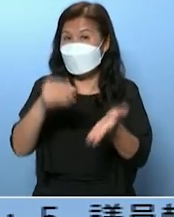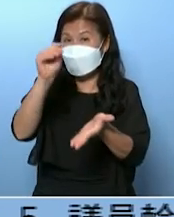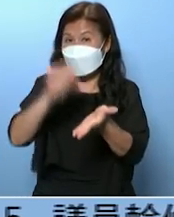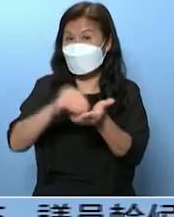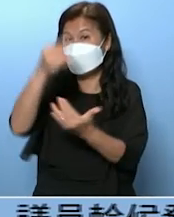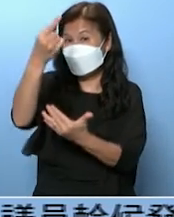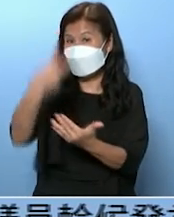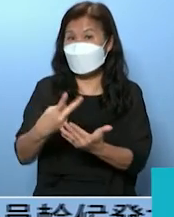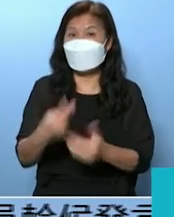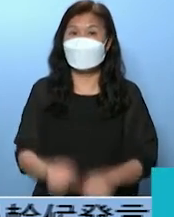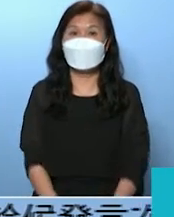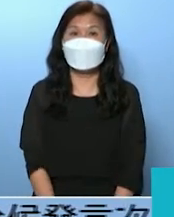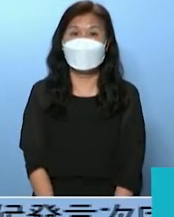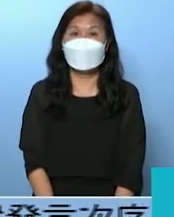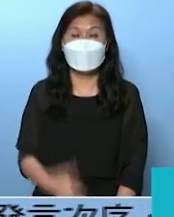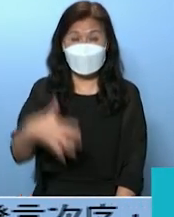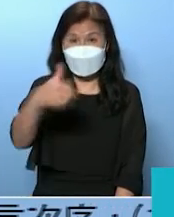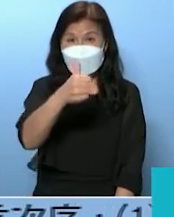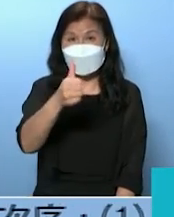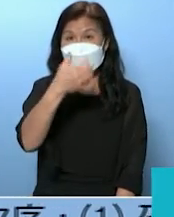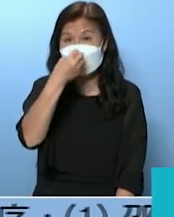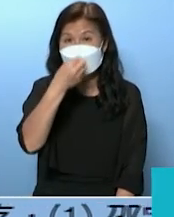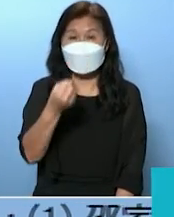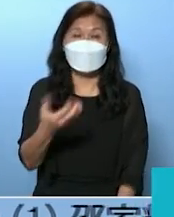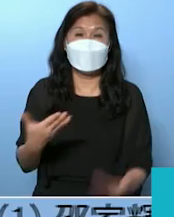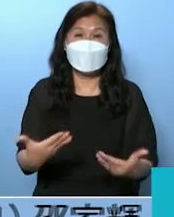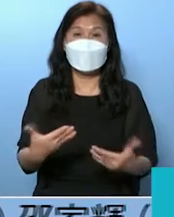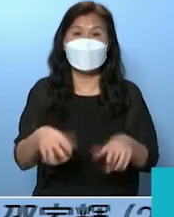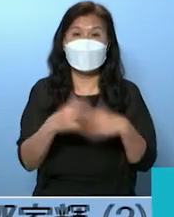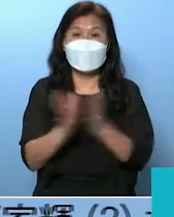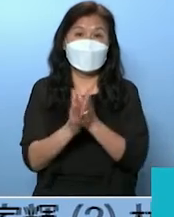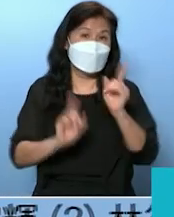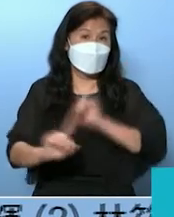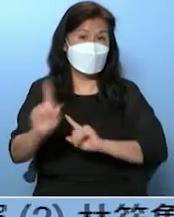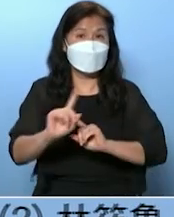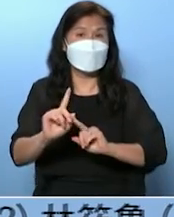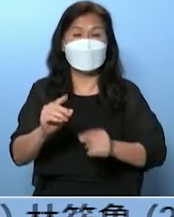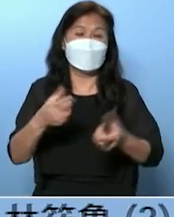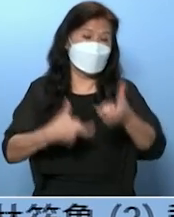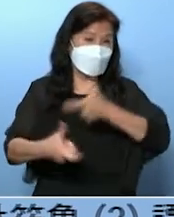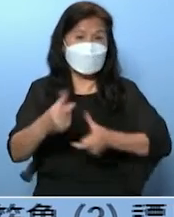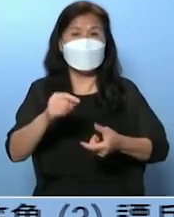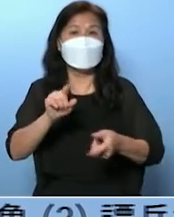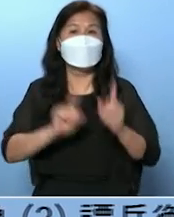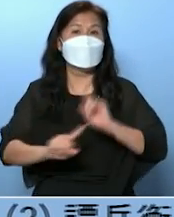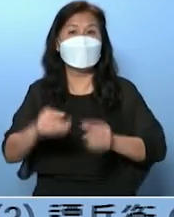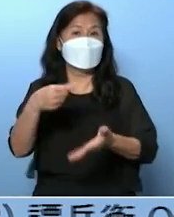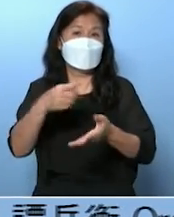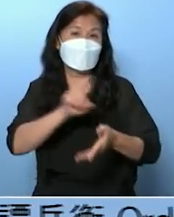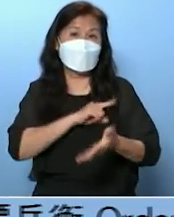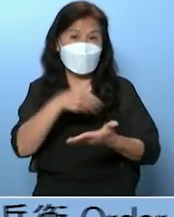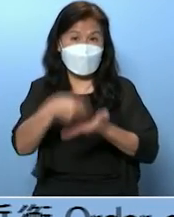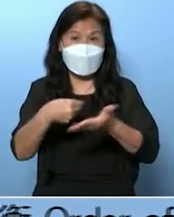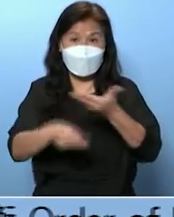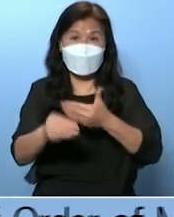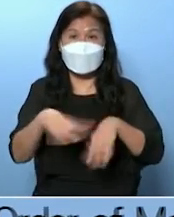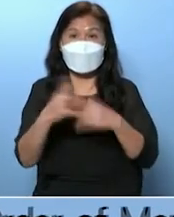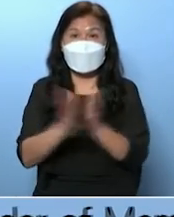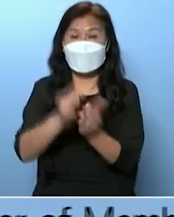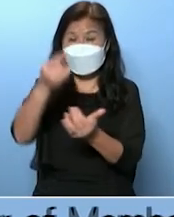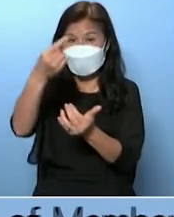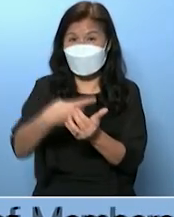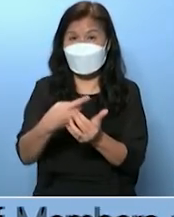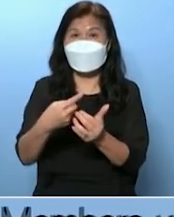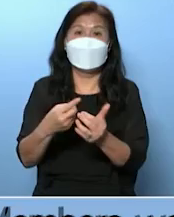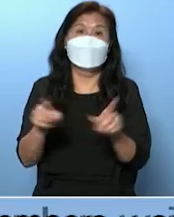文。主席，香港歷來是奉行自由市場經濟，雖然條例草案是非常時期